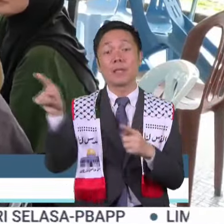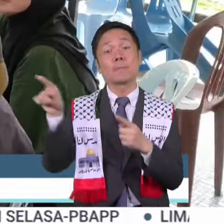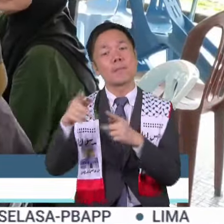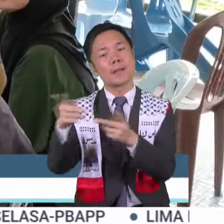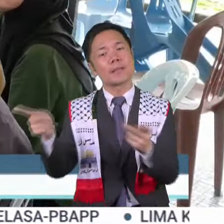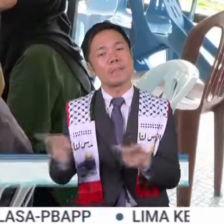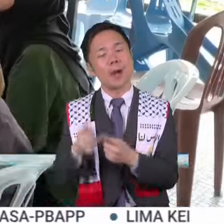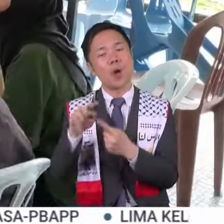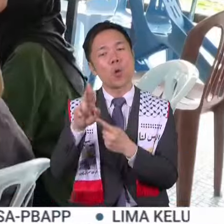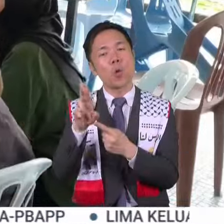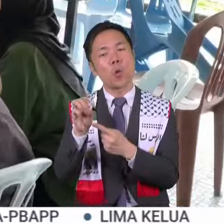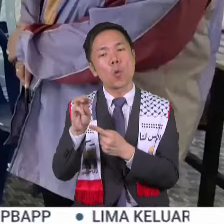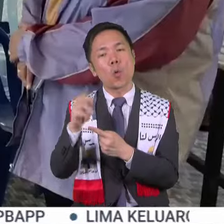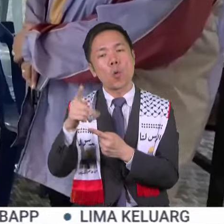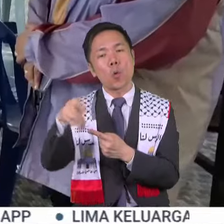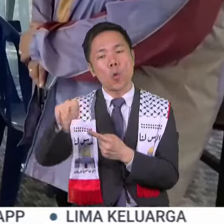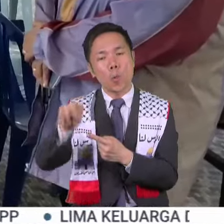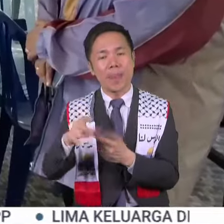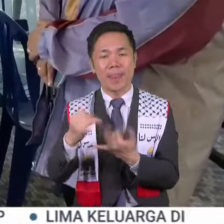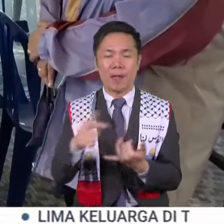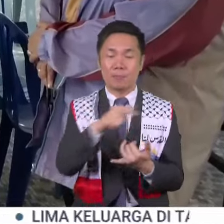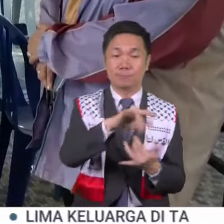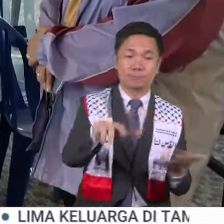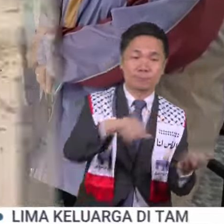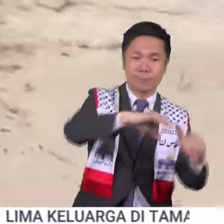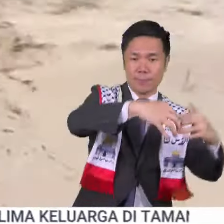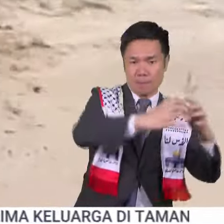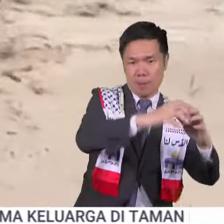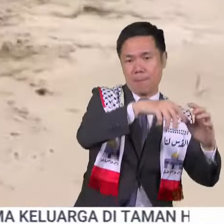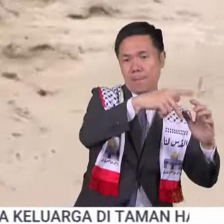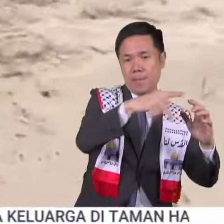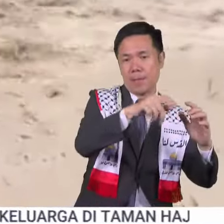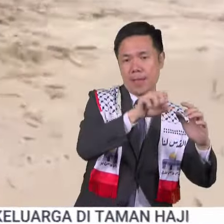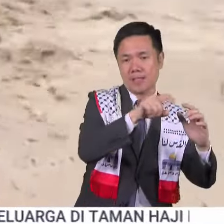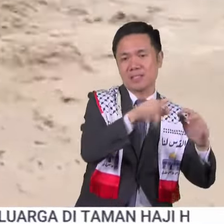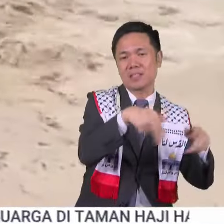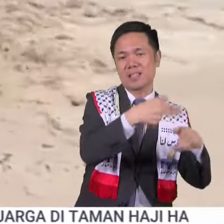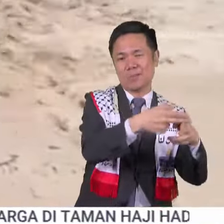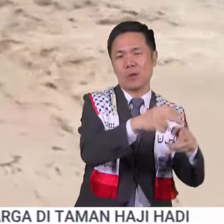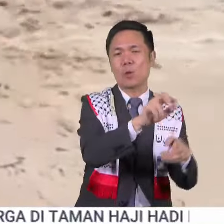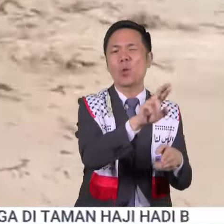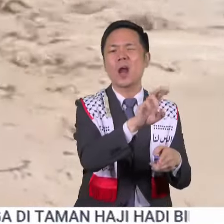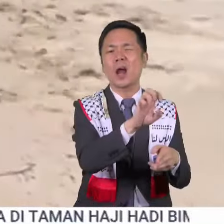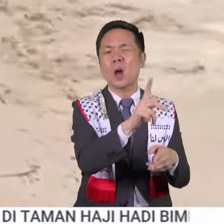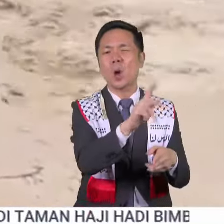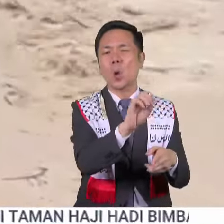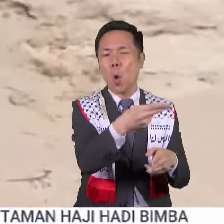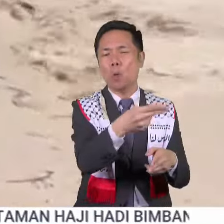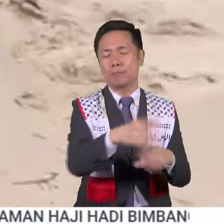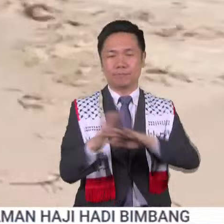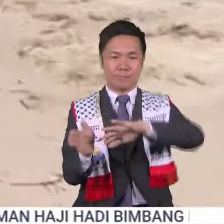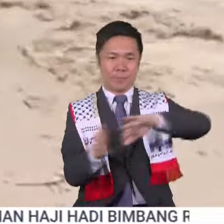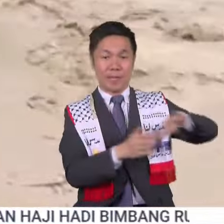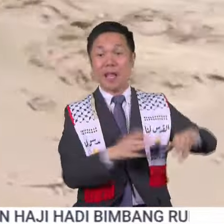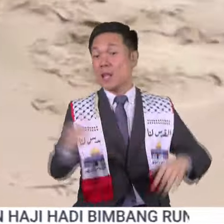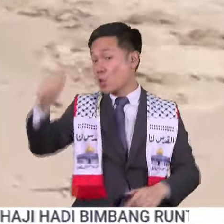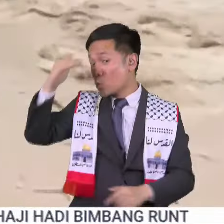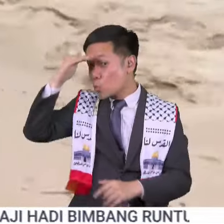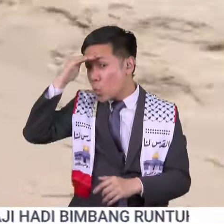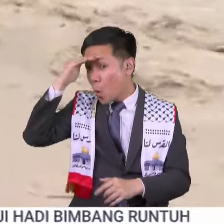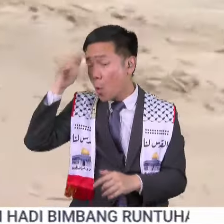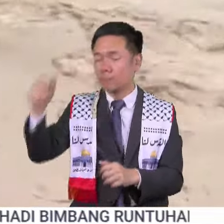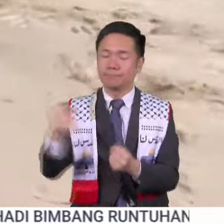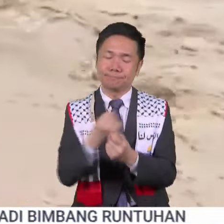mereka kini berlindung di PPS Balai raya rekoh dan di Johor sembilan keluarga melibatkan 29